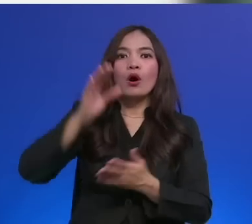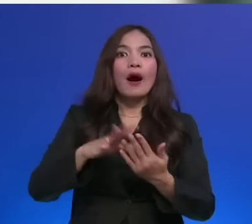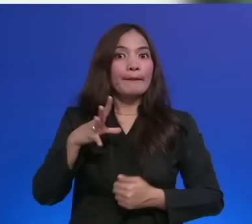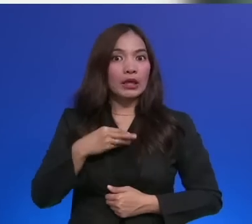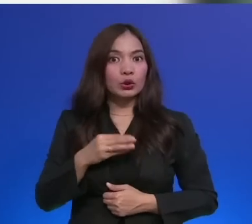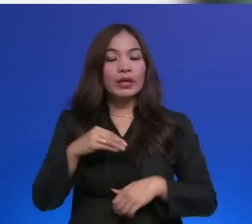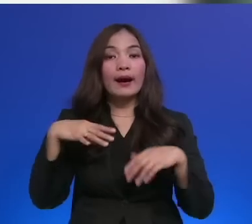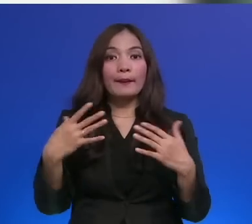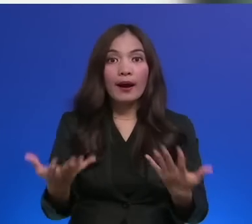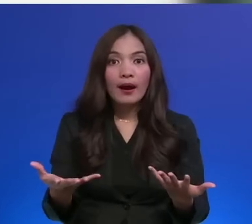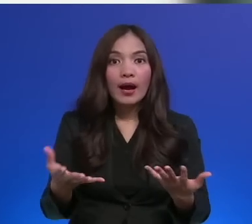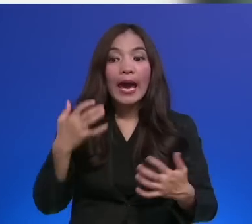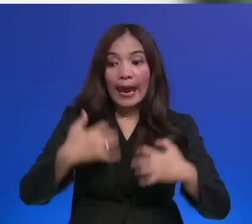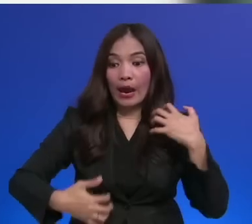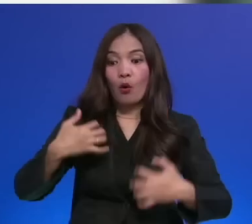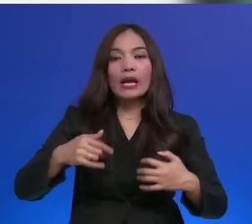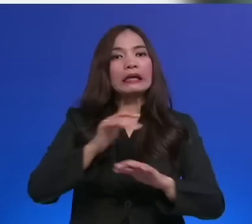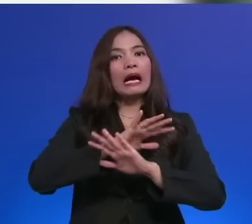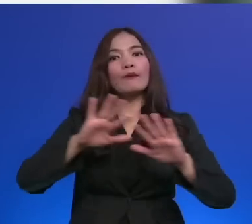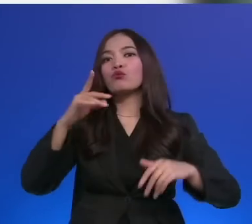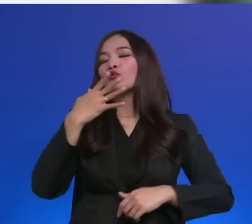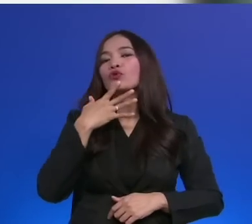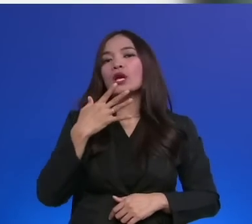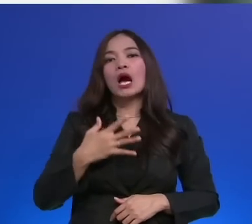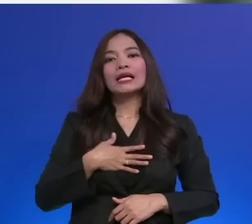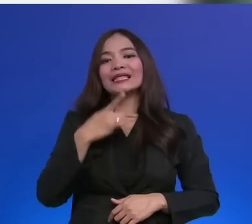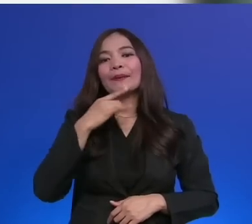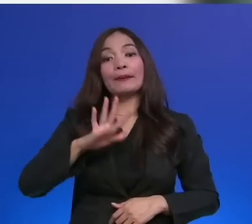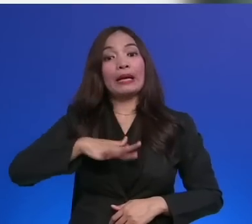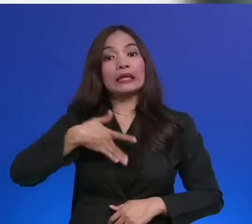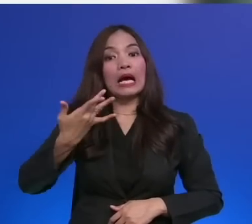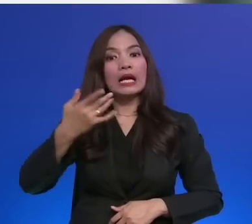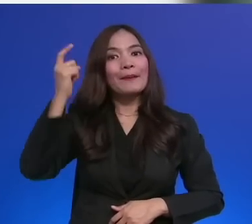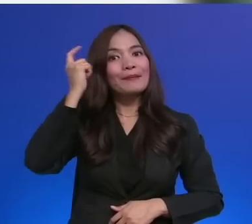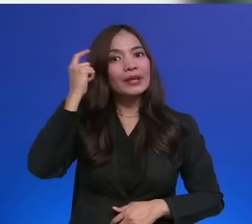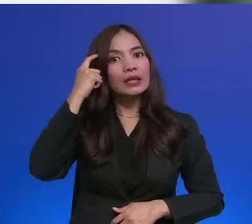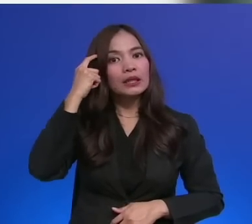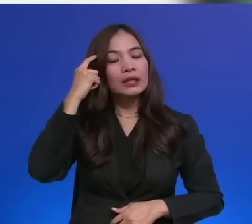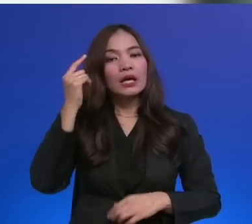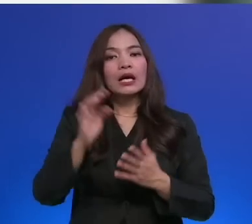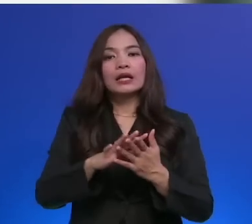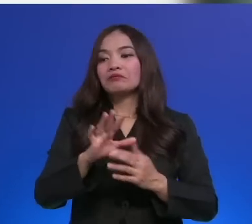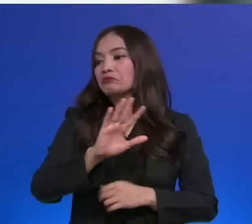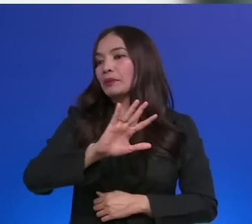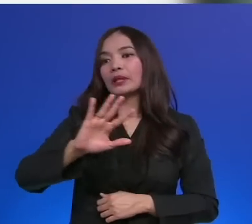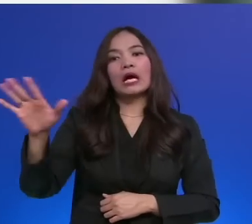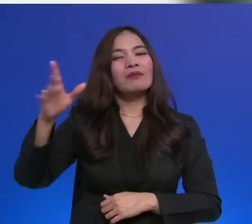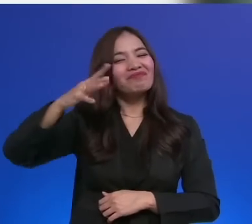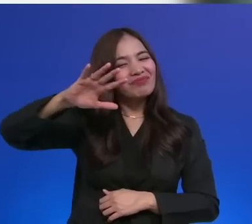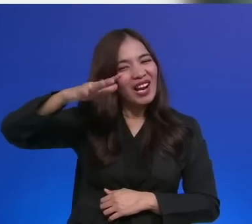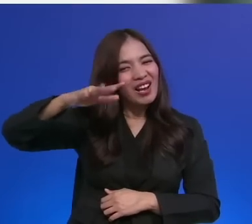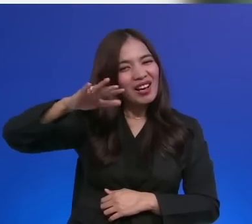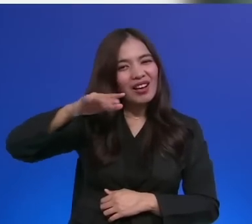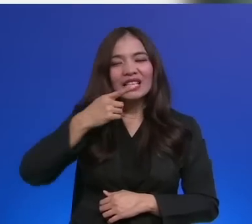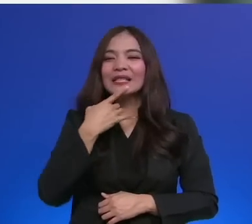itu, hewan tidak punya akal, ya, tidak punya pikiran, tidak punya nalar, tidak mampu menganalisa